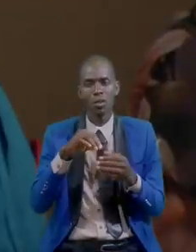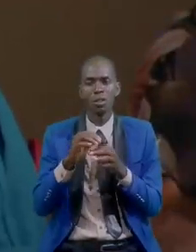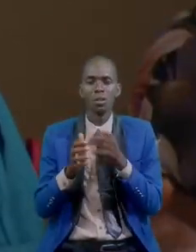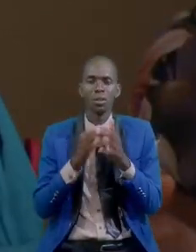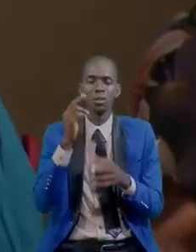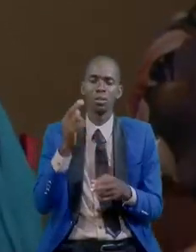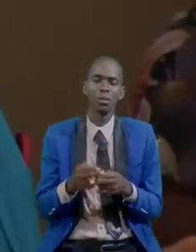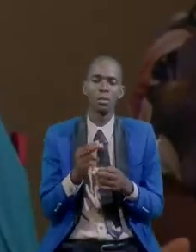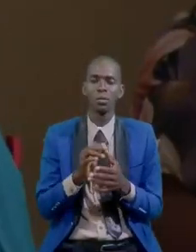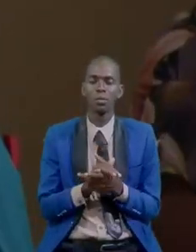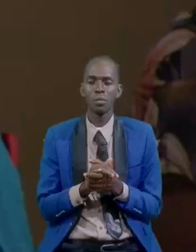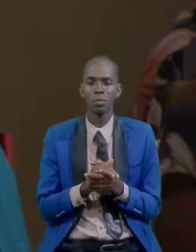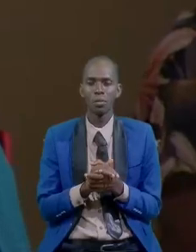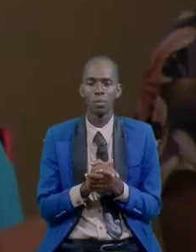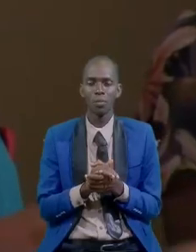Jésus.